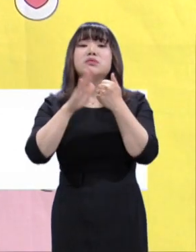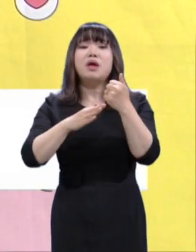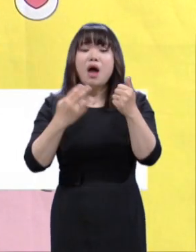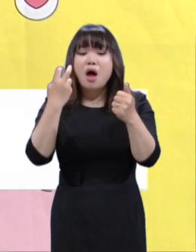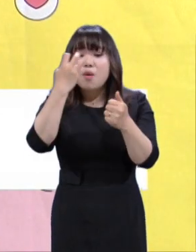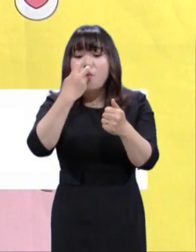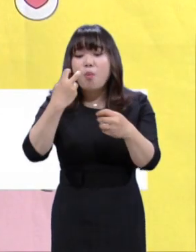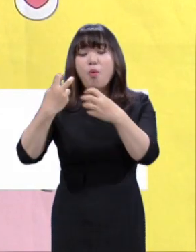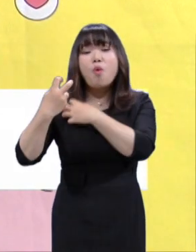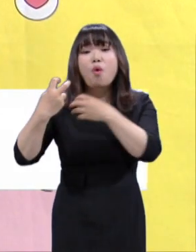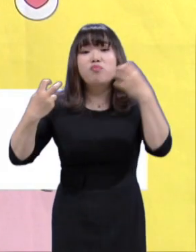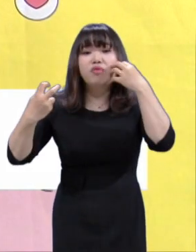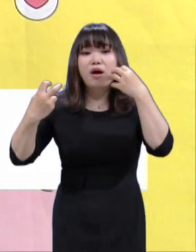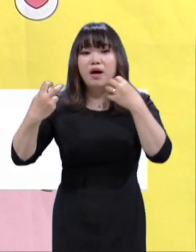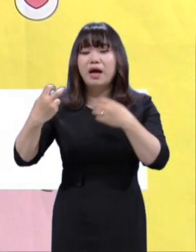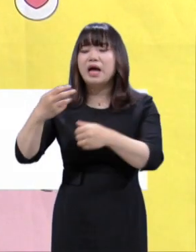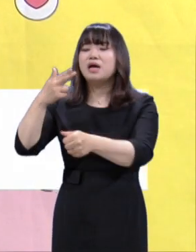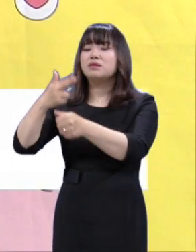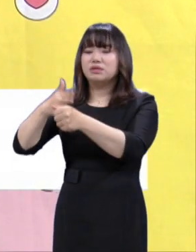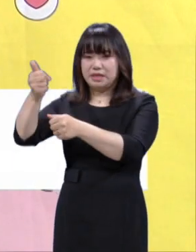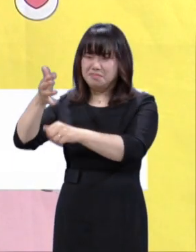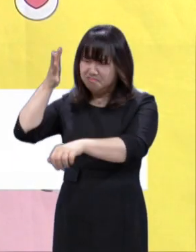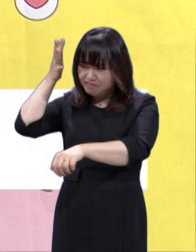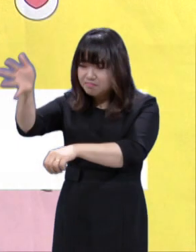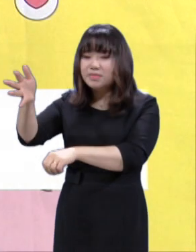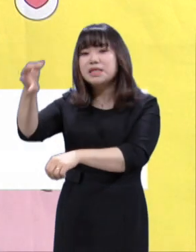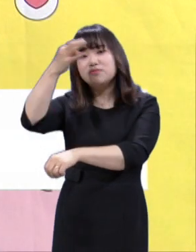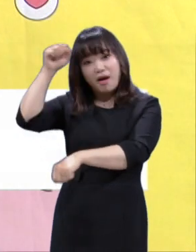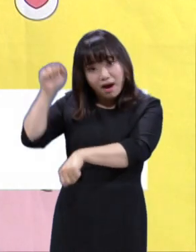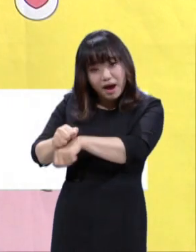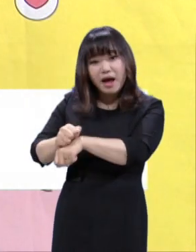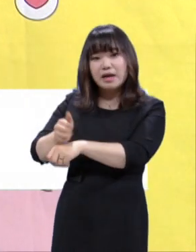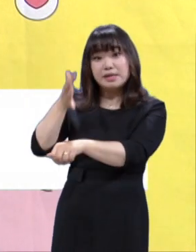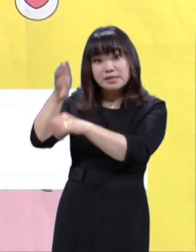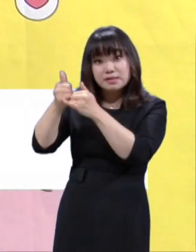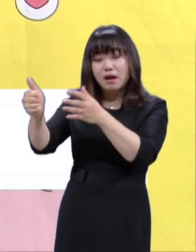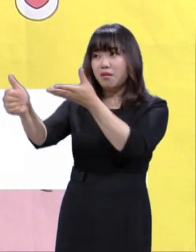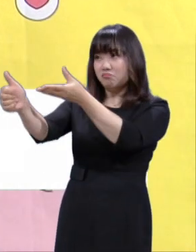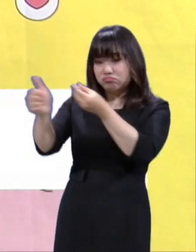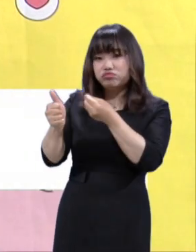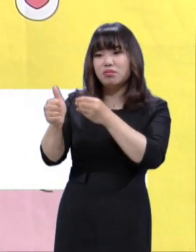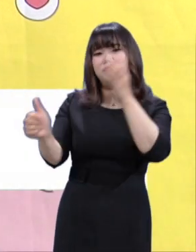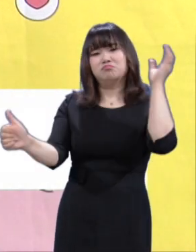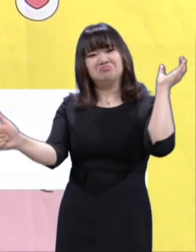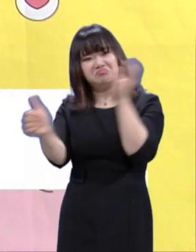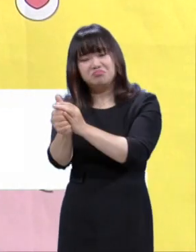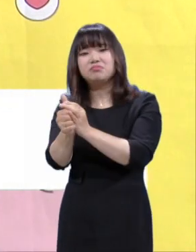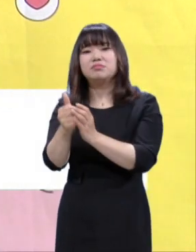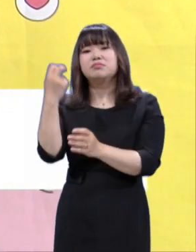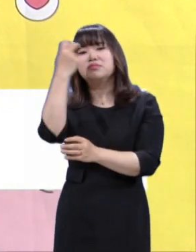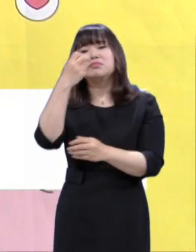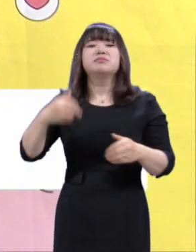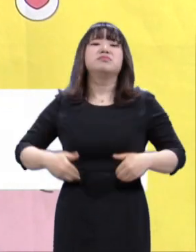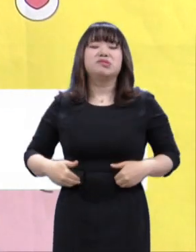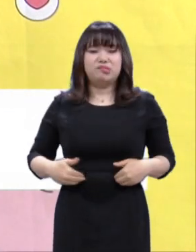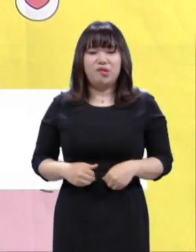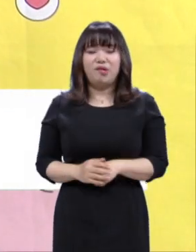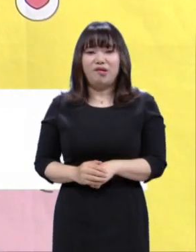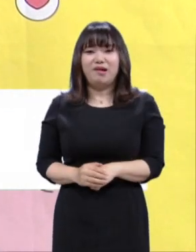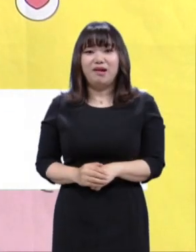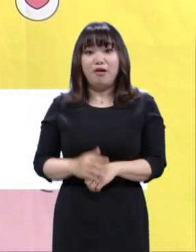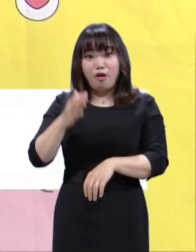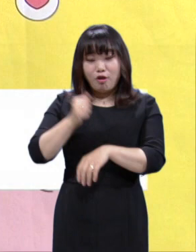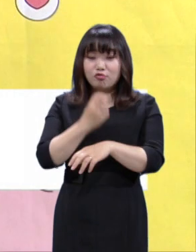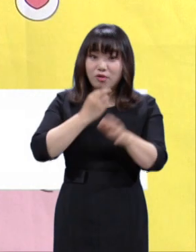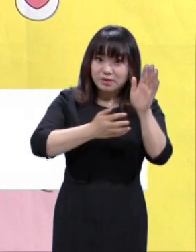돌봄 전담하는 가버넌스를 가진 조직에서 책임지도록 하겠다. 교육청,